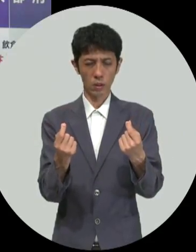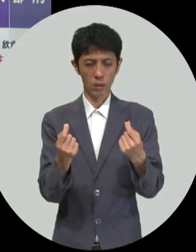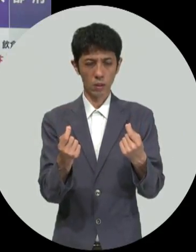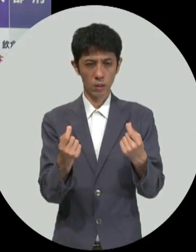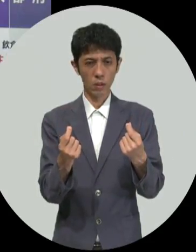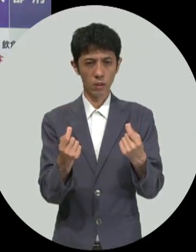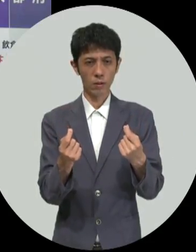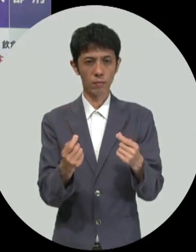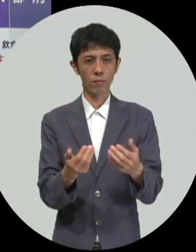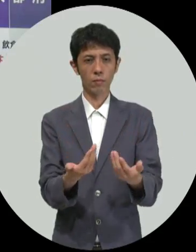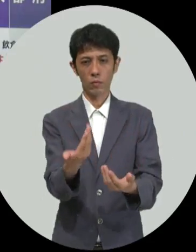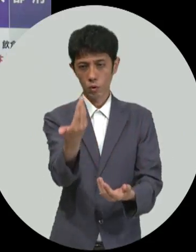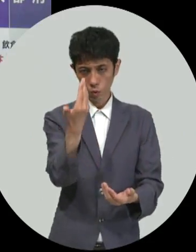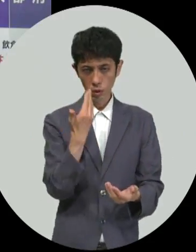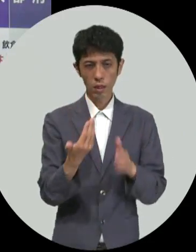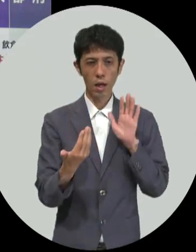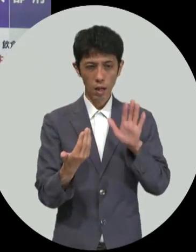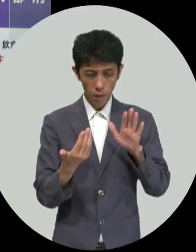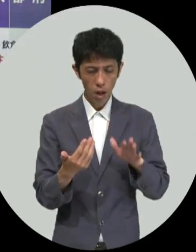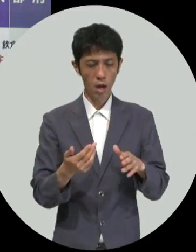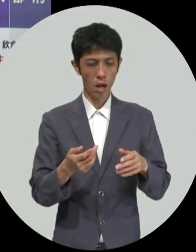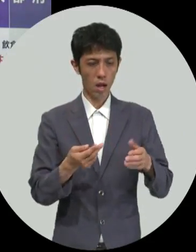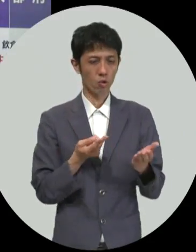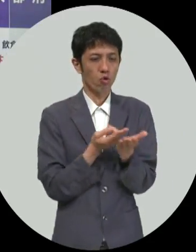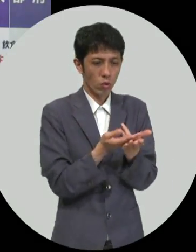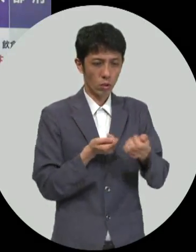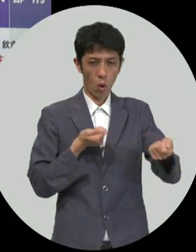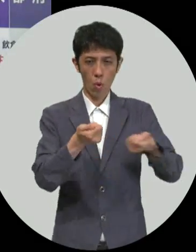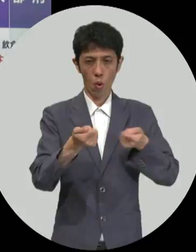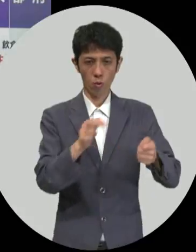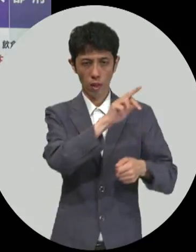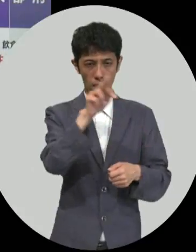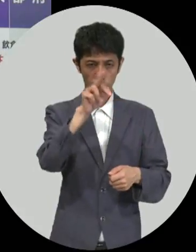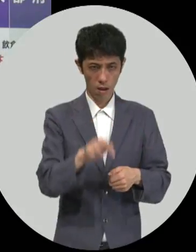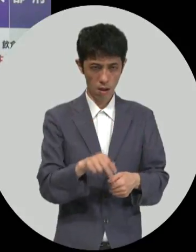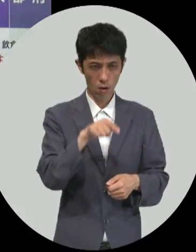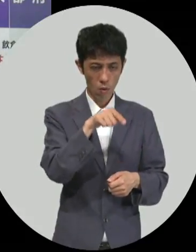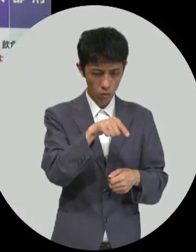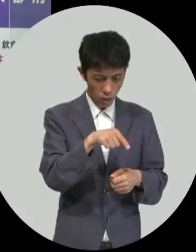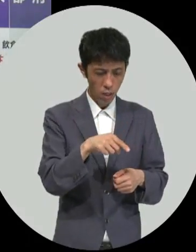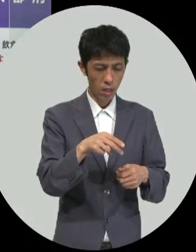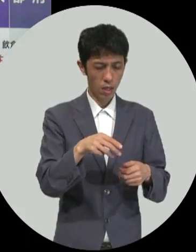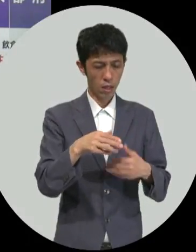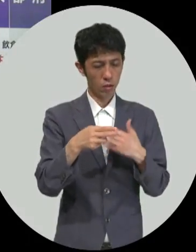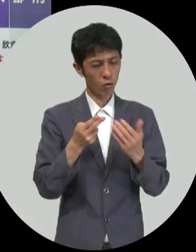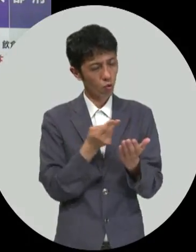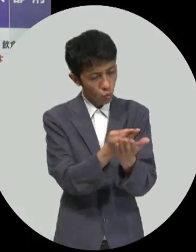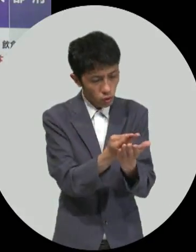要請がありましたら保健所から入院医療コントロールセンターで、そこで入院宿泊療養、自宅療養に